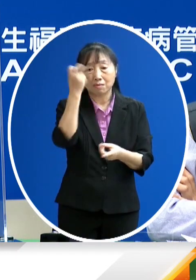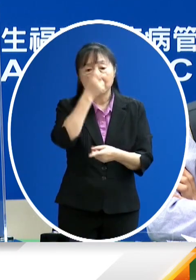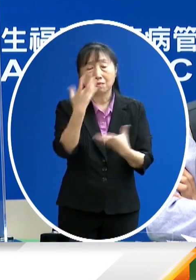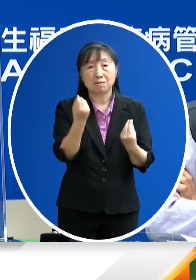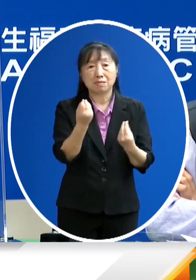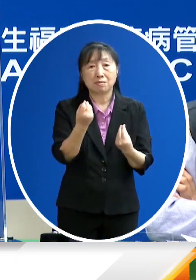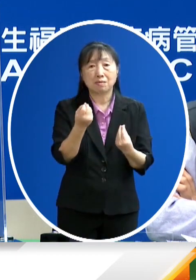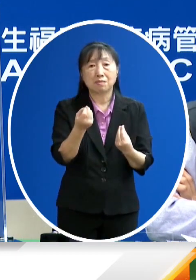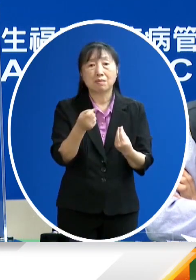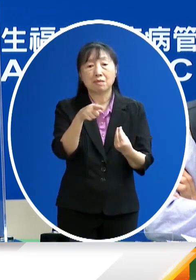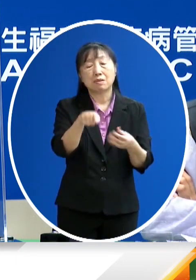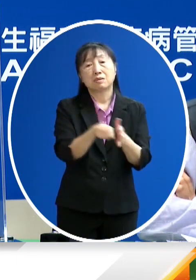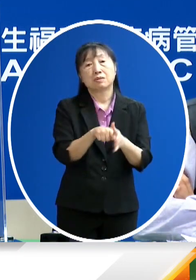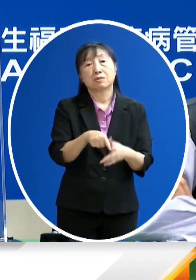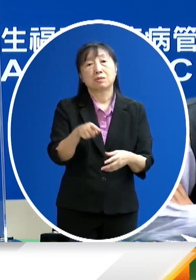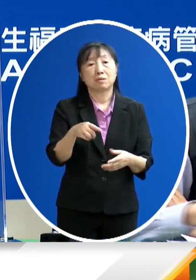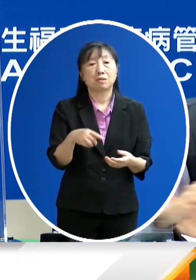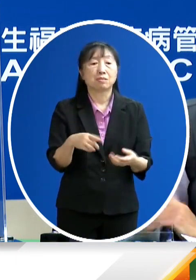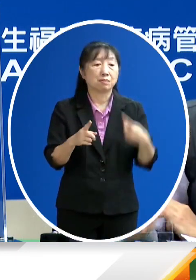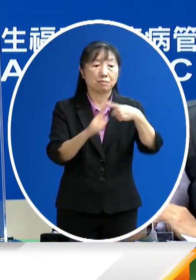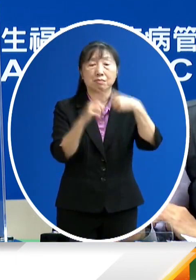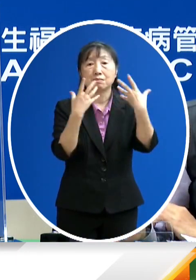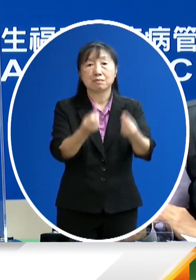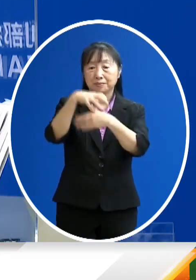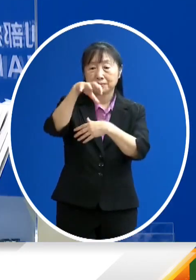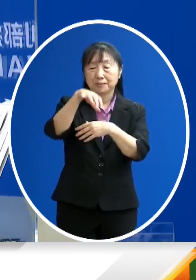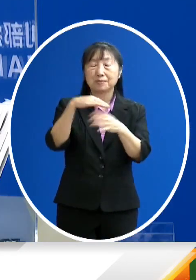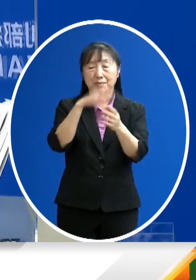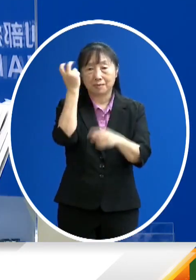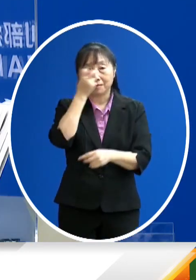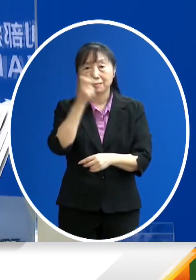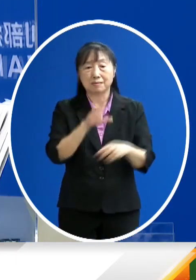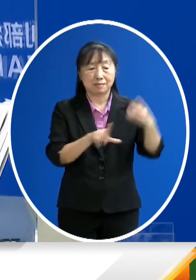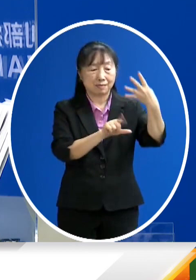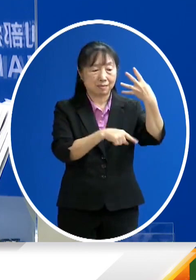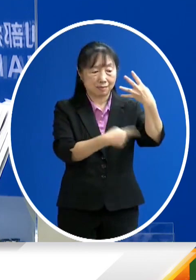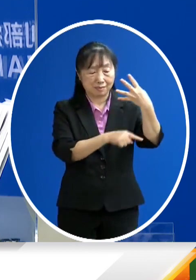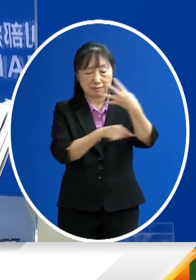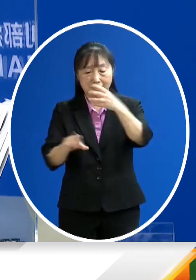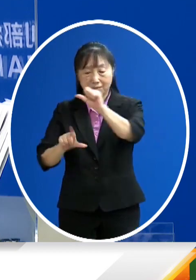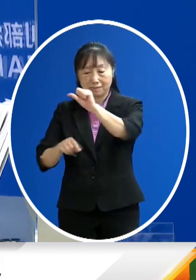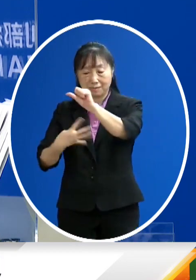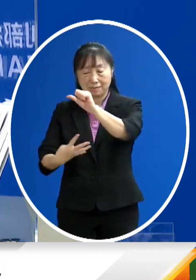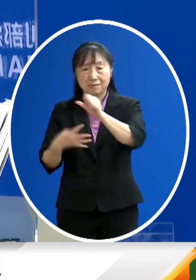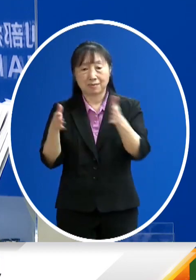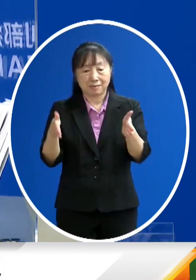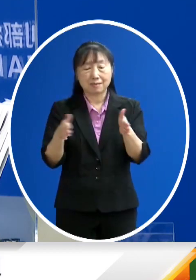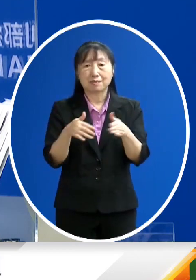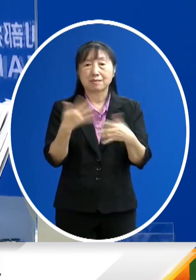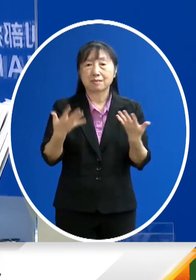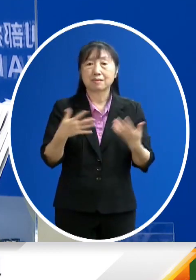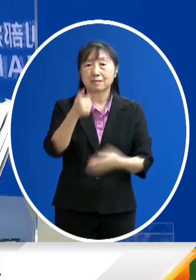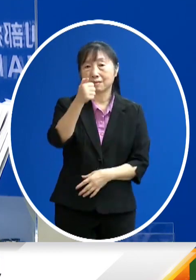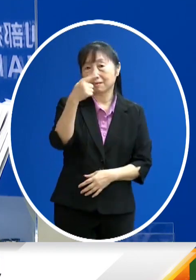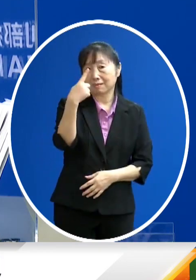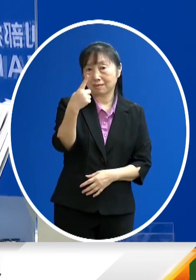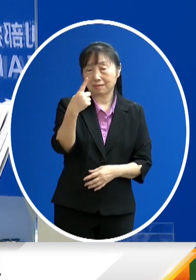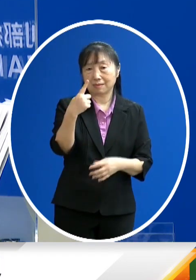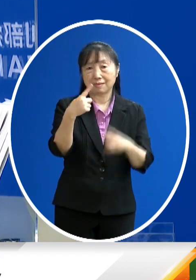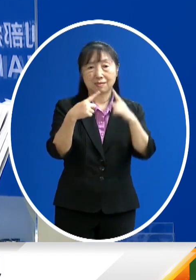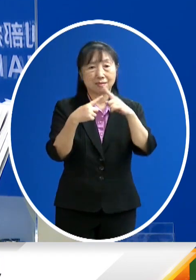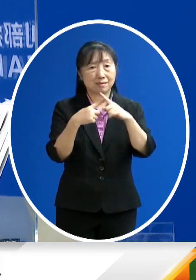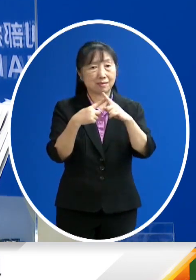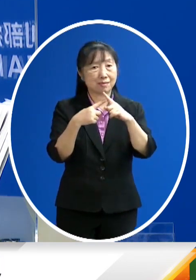没有所谓的确诊嘛哈，这样所以就不会有这样的情形。 4月1号到5月4号的话，总计是有51位的这